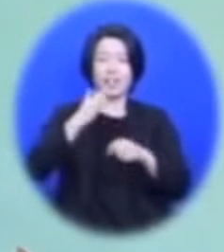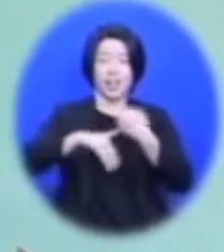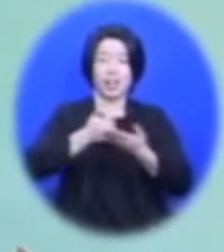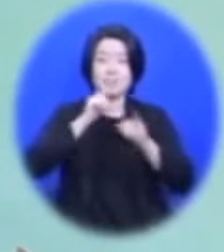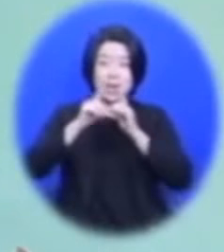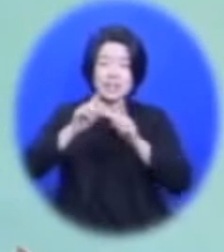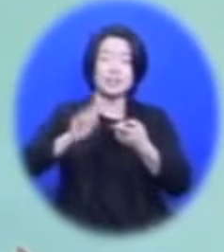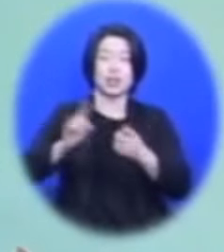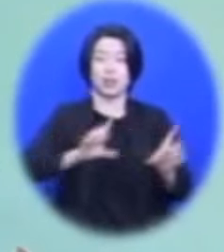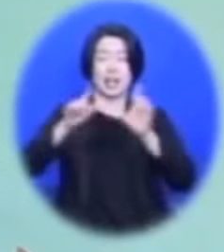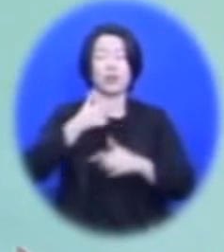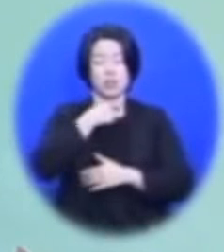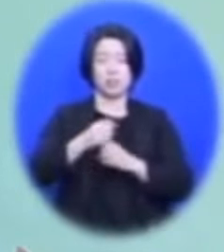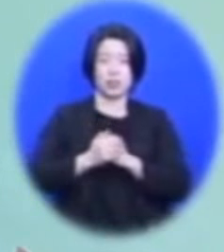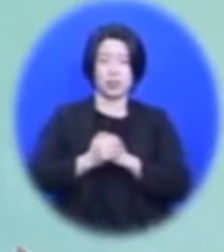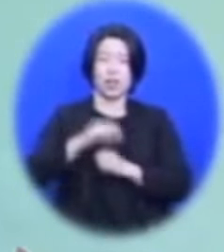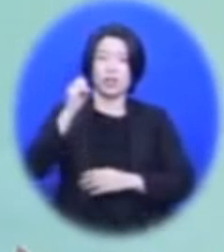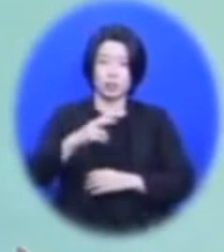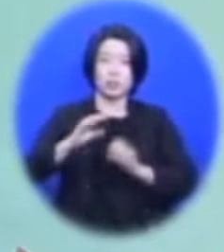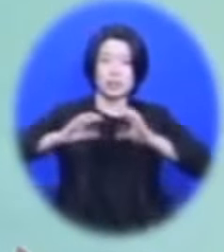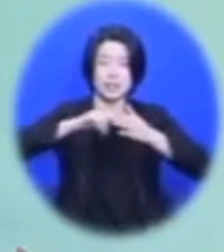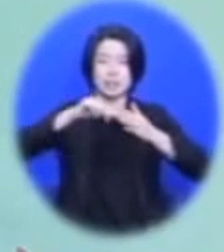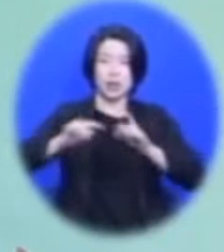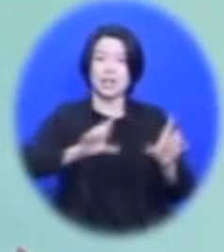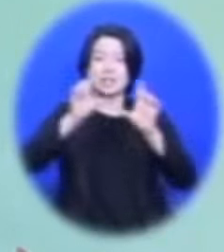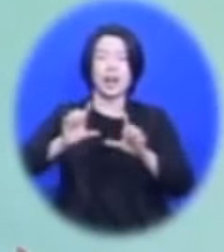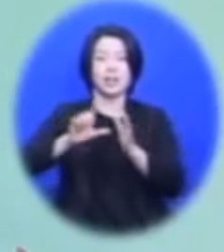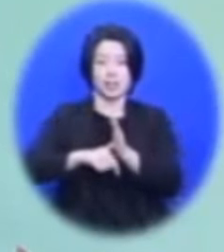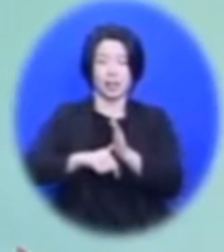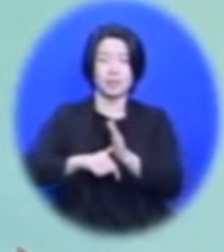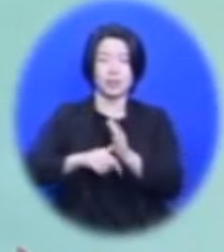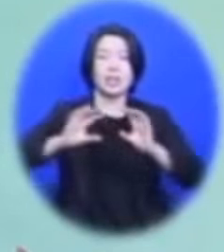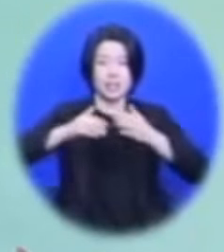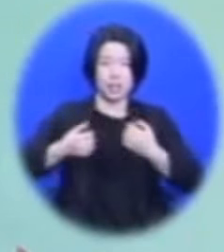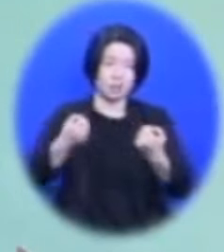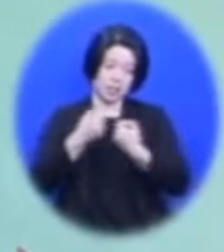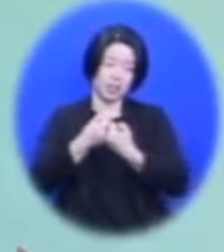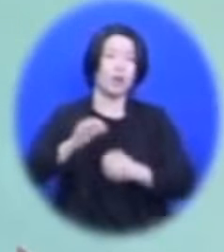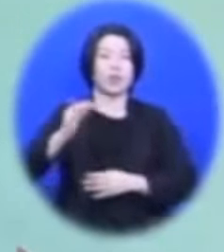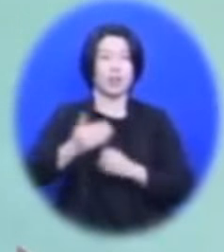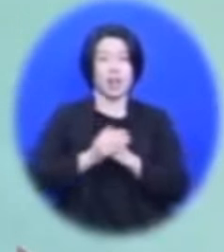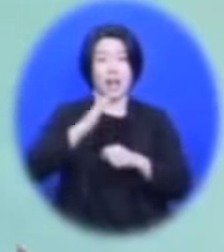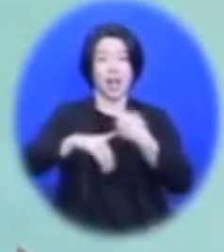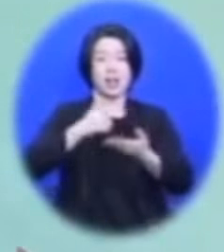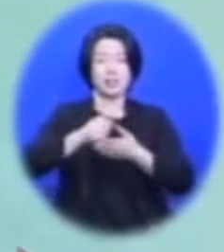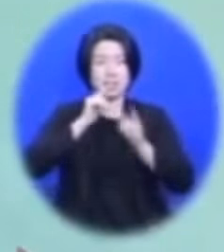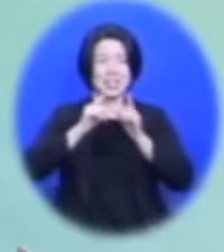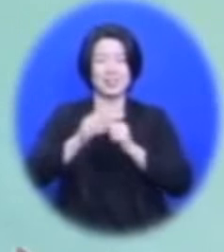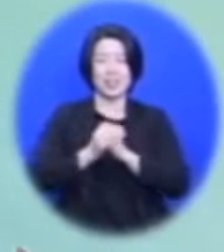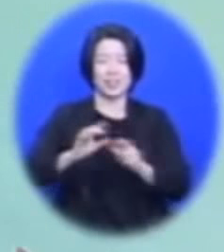말씀대로 살고 싶은 겁니다. 그래서 세상에 살 때 세상과 싸우게 되는 거예요. 하나님의 말씀대로 살아야